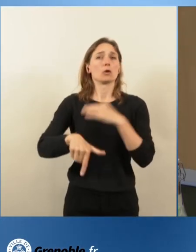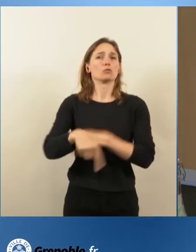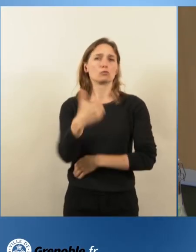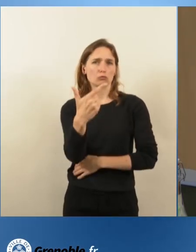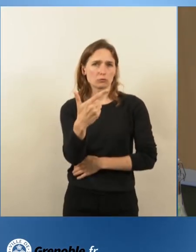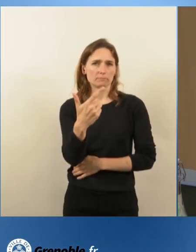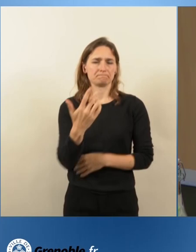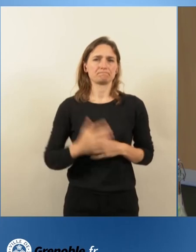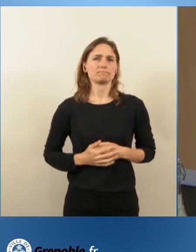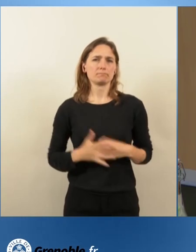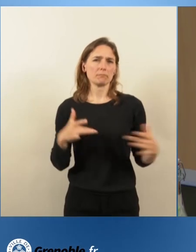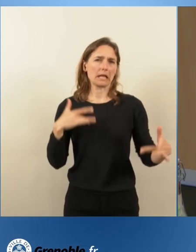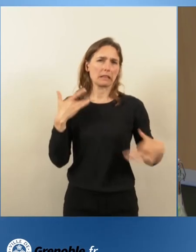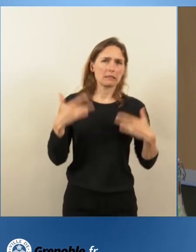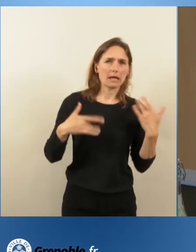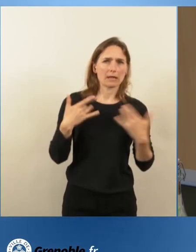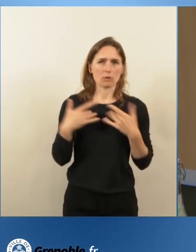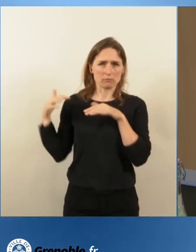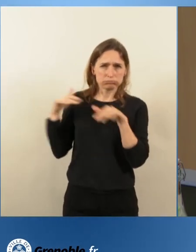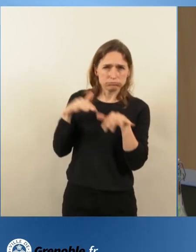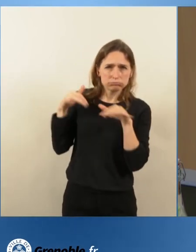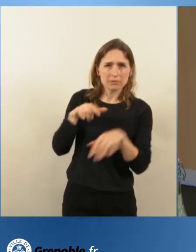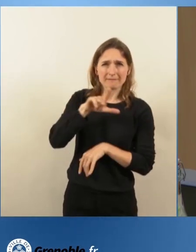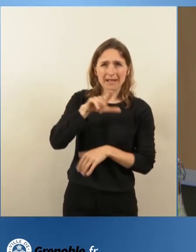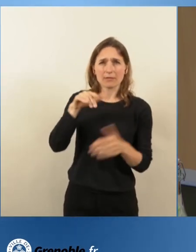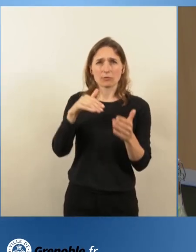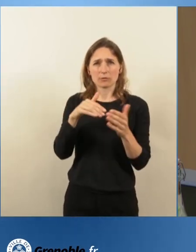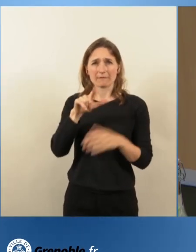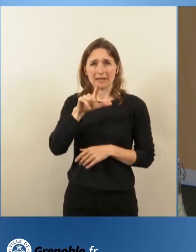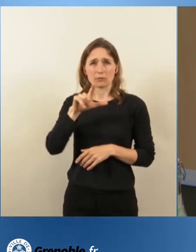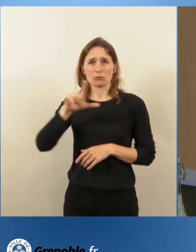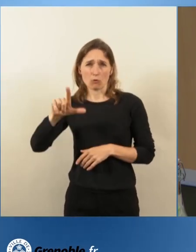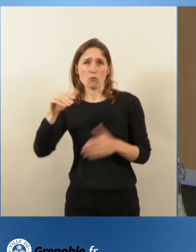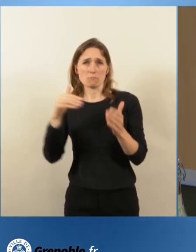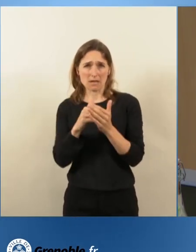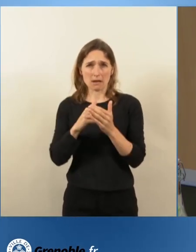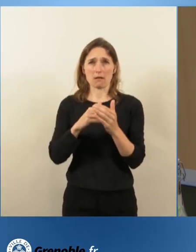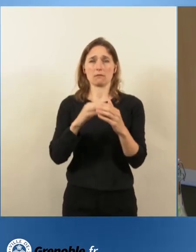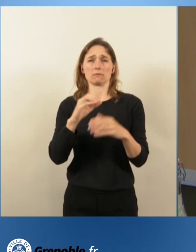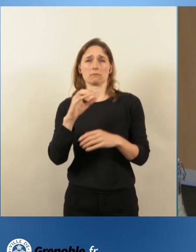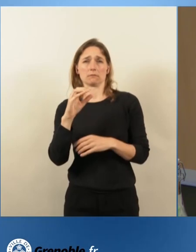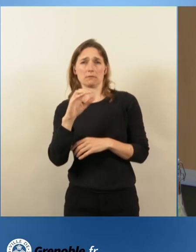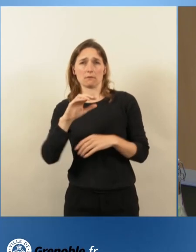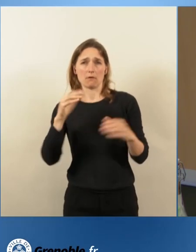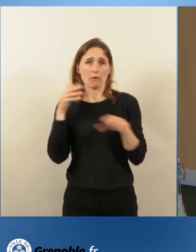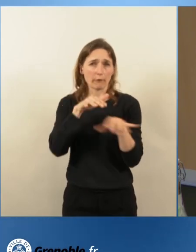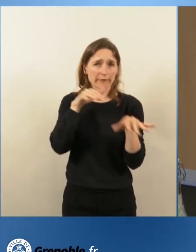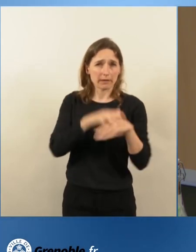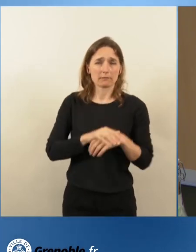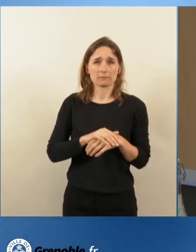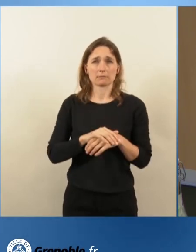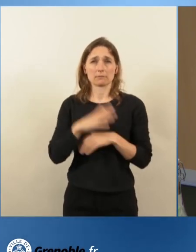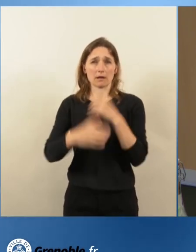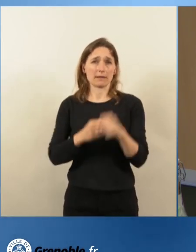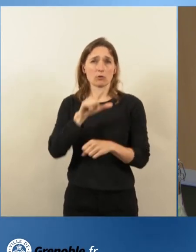le théâtre enregistré 2200032 rentrée en 2022 et